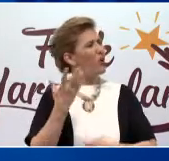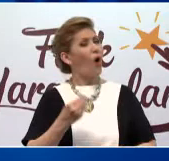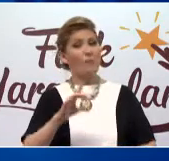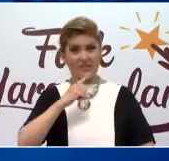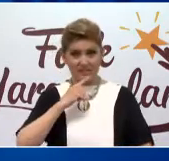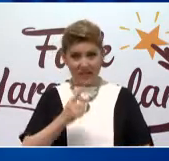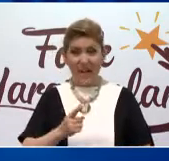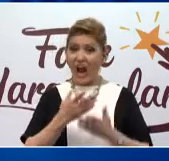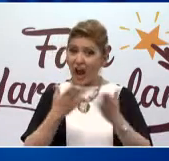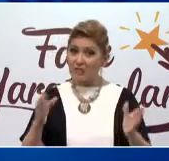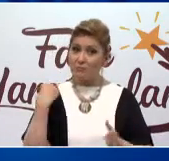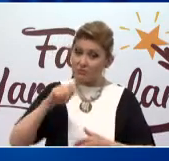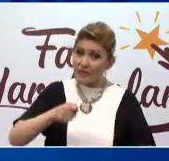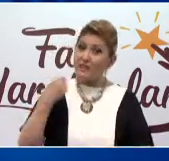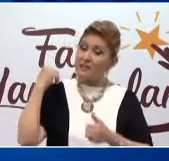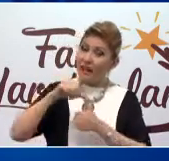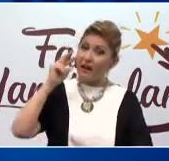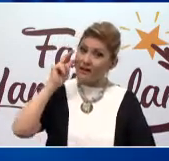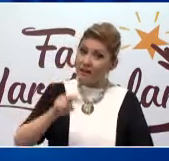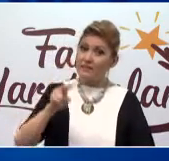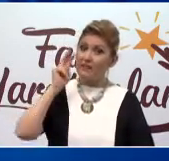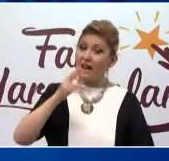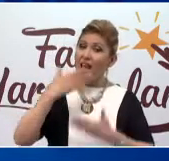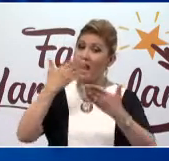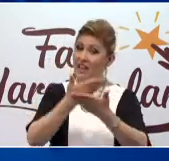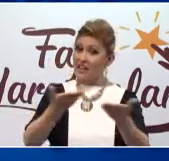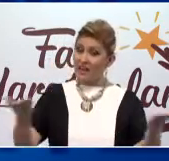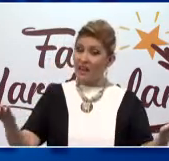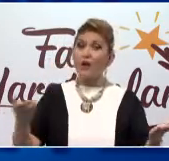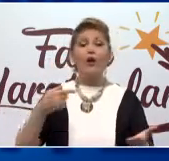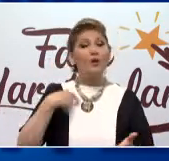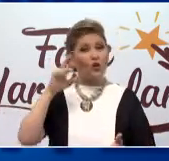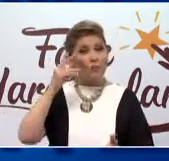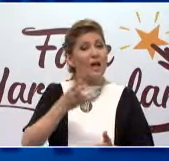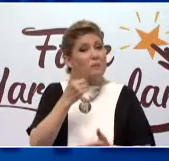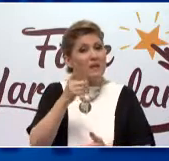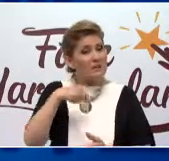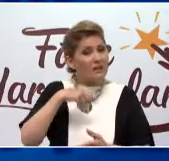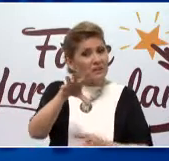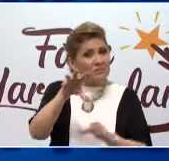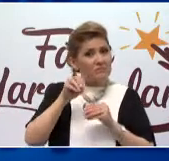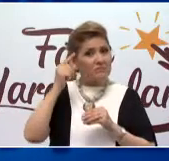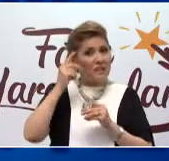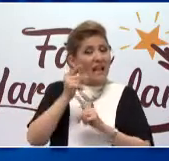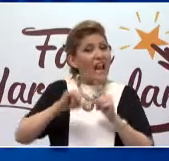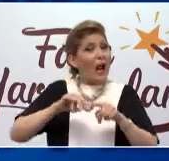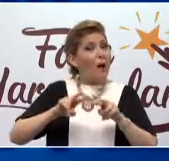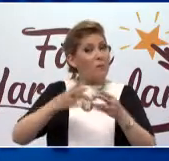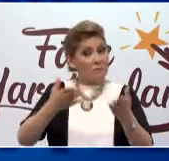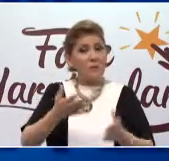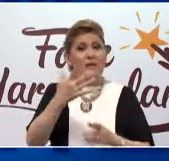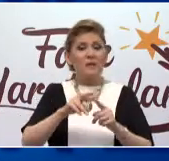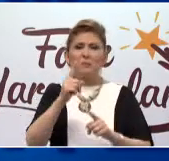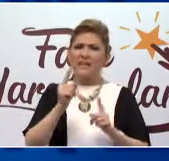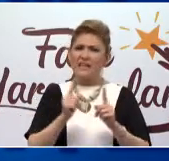derseniz açıp tekrar tekrar izleyebileceğiniz hikayeler var. Umarım bir parça ilham da vermiştir sizlere. Beşte bir kay çok kısa bir ara